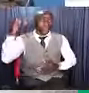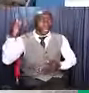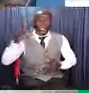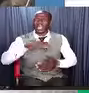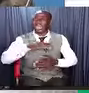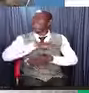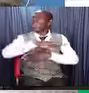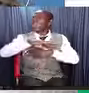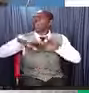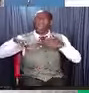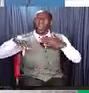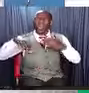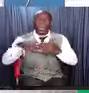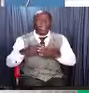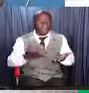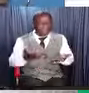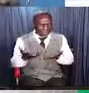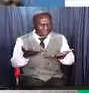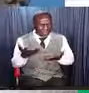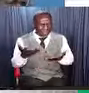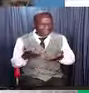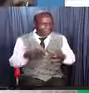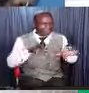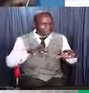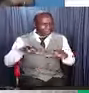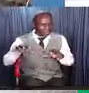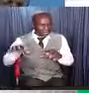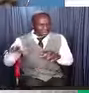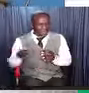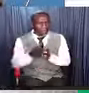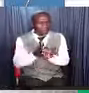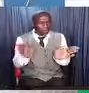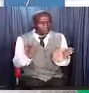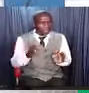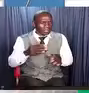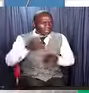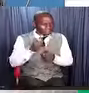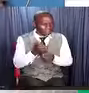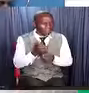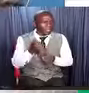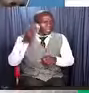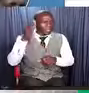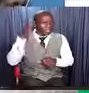Baba. Inua biashara zao. Fungua kazi zao.